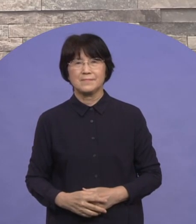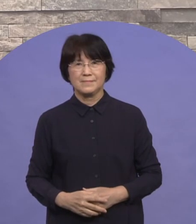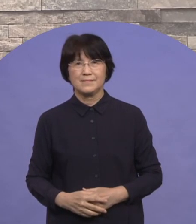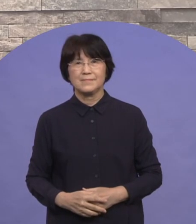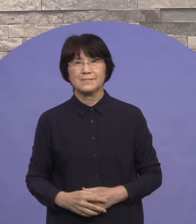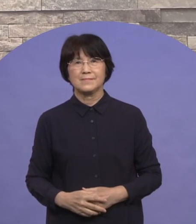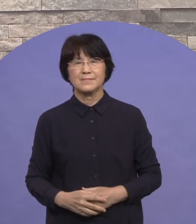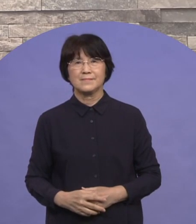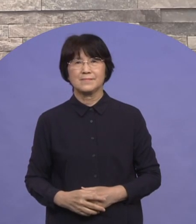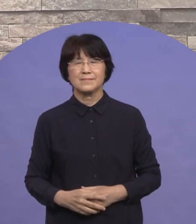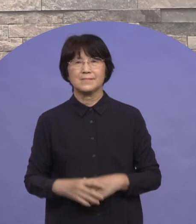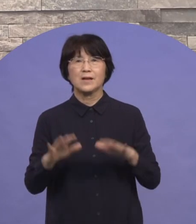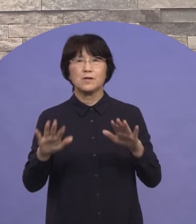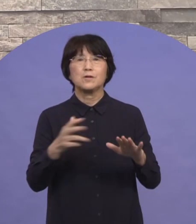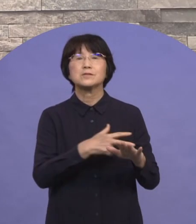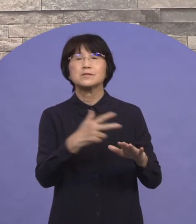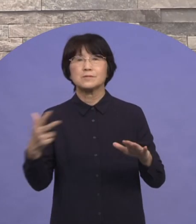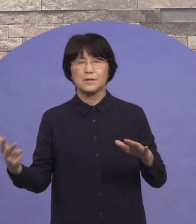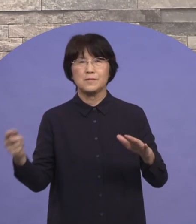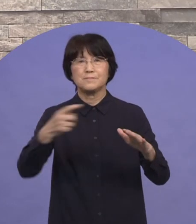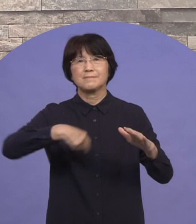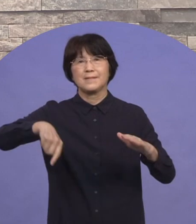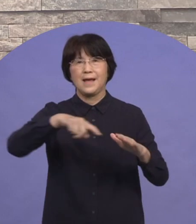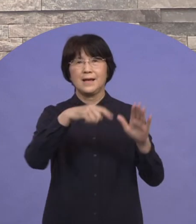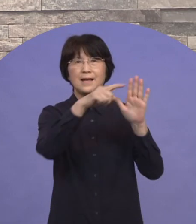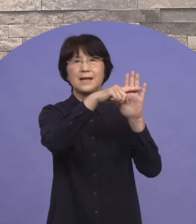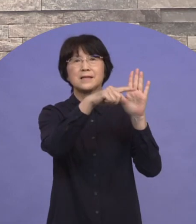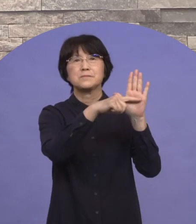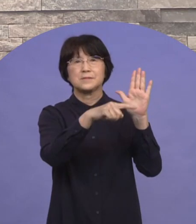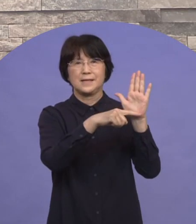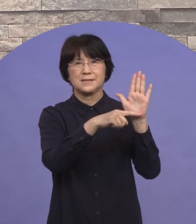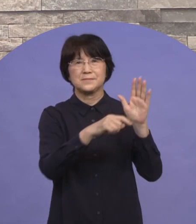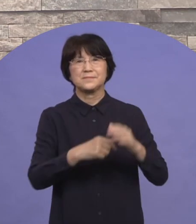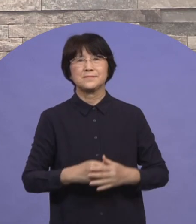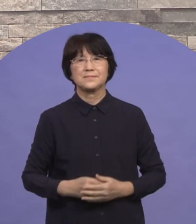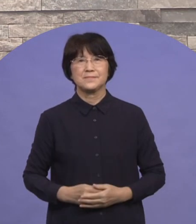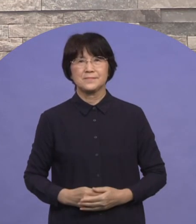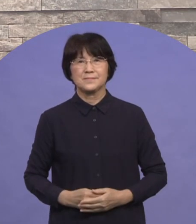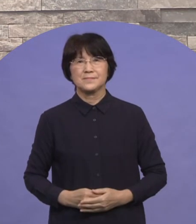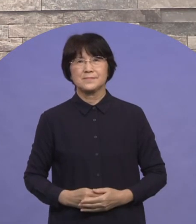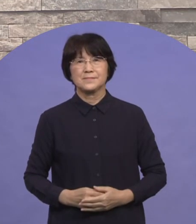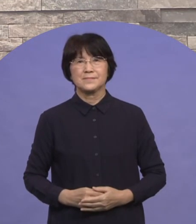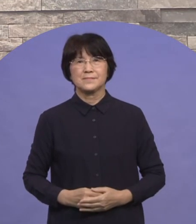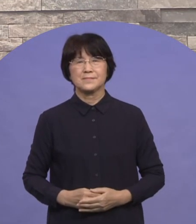それでは今週の伊吹山テレビのラインナップです。